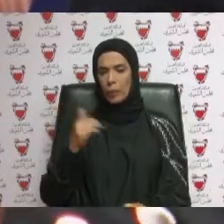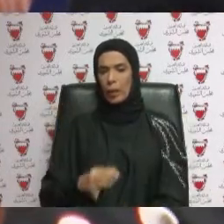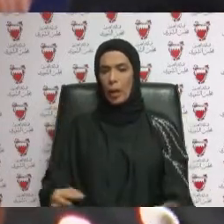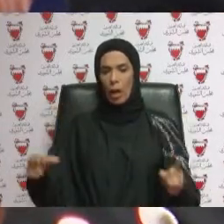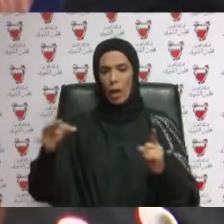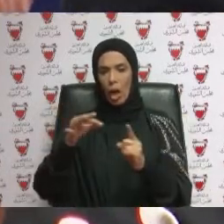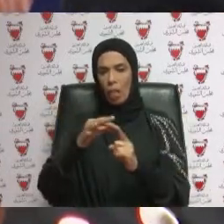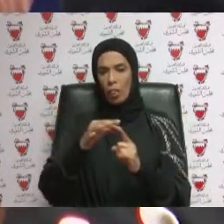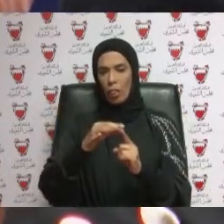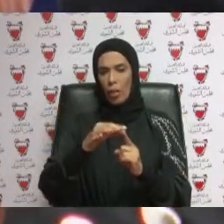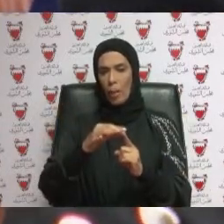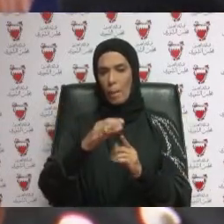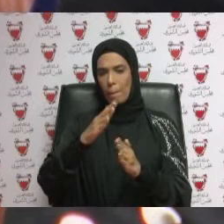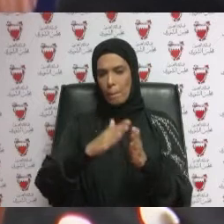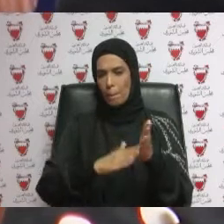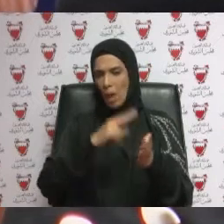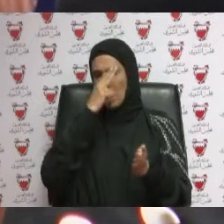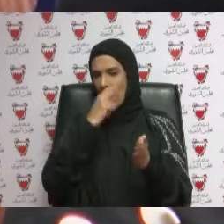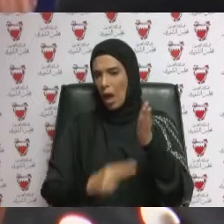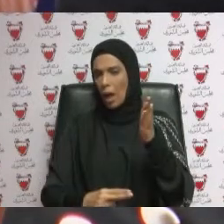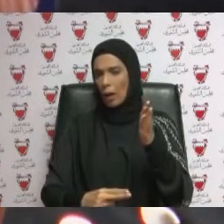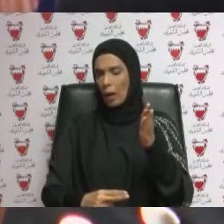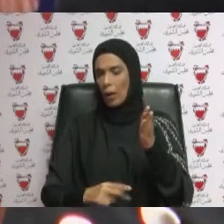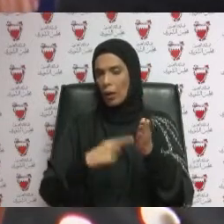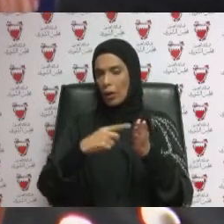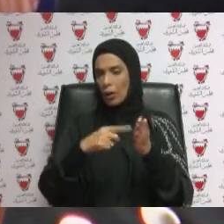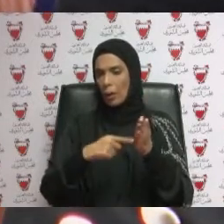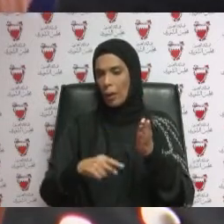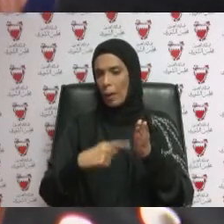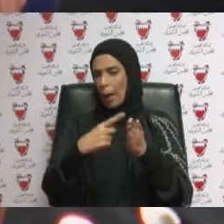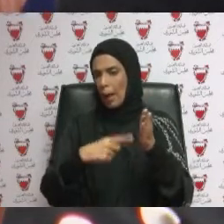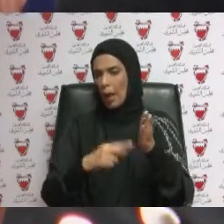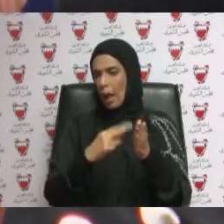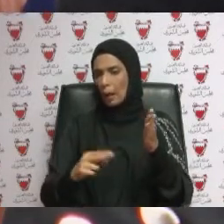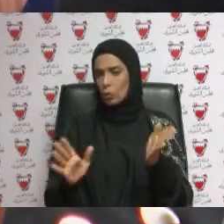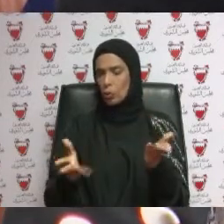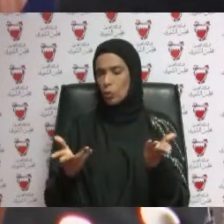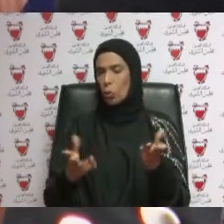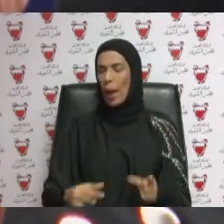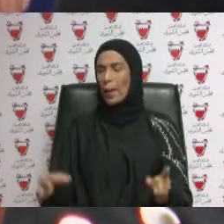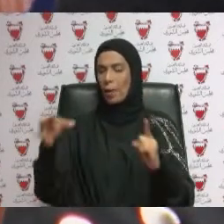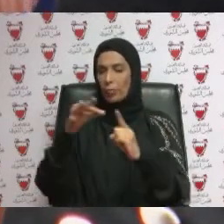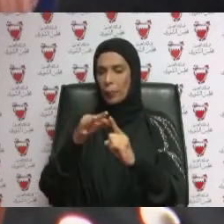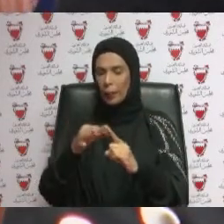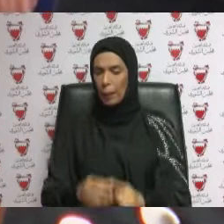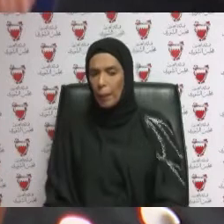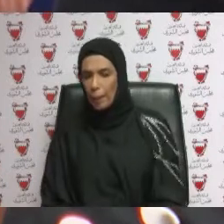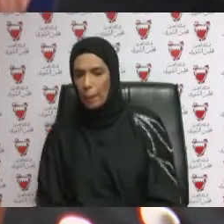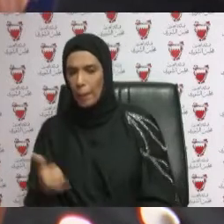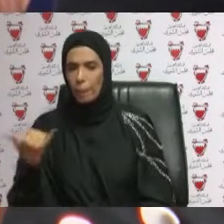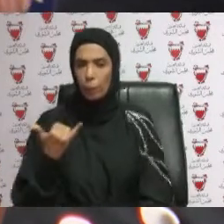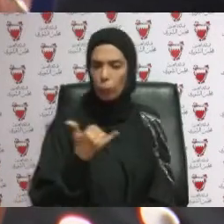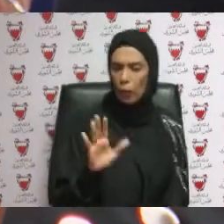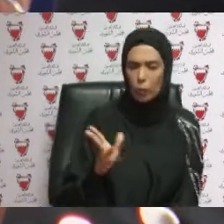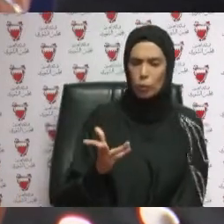العقد. لن أكرر ما الأسباب اللي ذكرتها اللجنة، ولكن أضيف من الواقع العملي بأن ضرورة تحديد